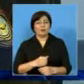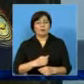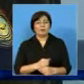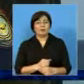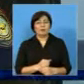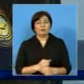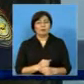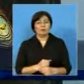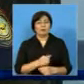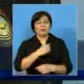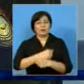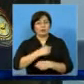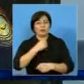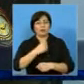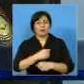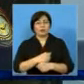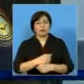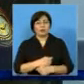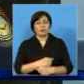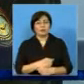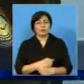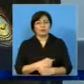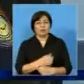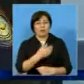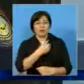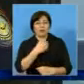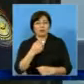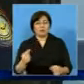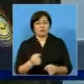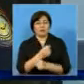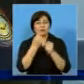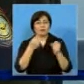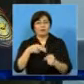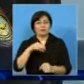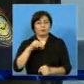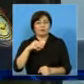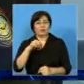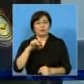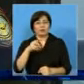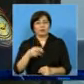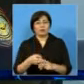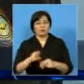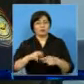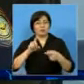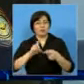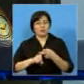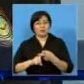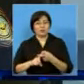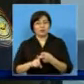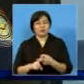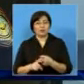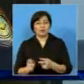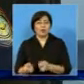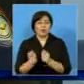значит, петарду пытался запустить или взорвать. В этой связи он попал в реанимацию.